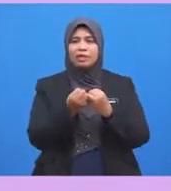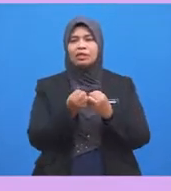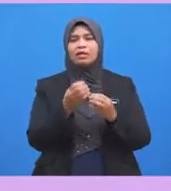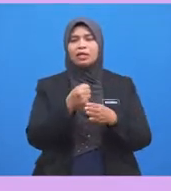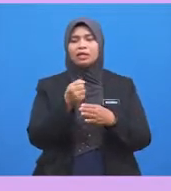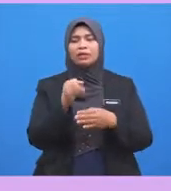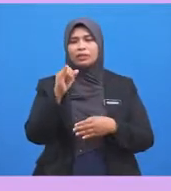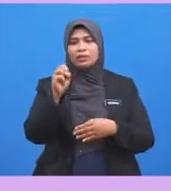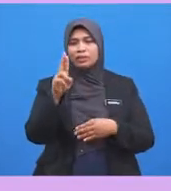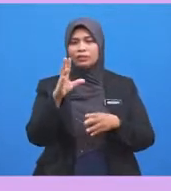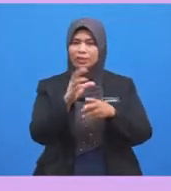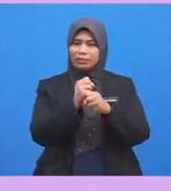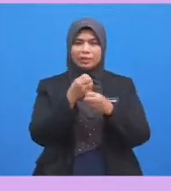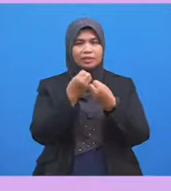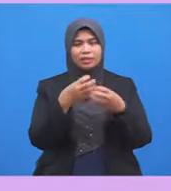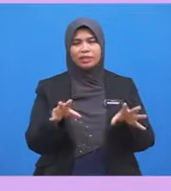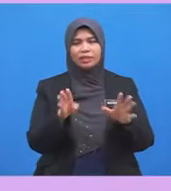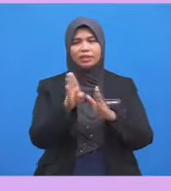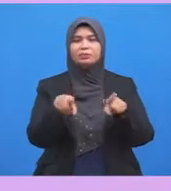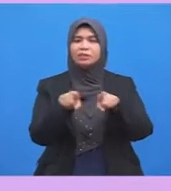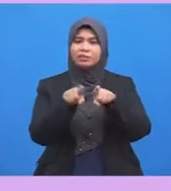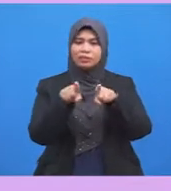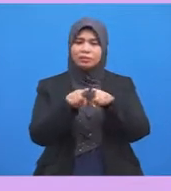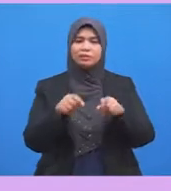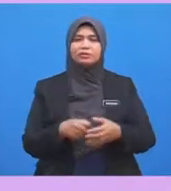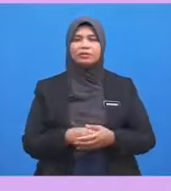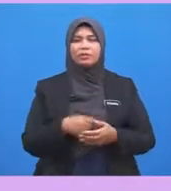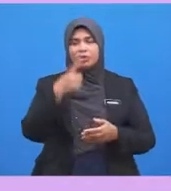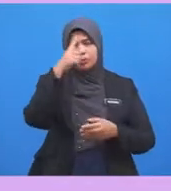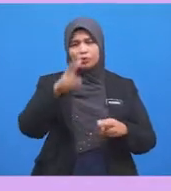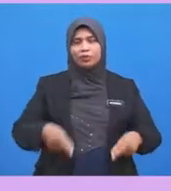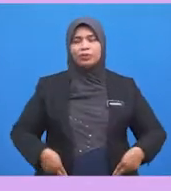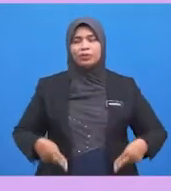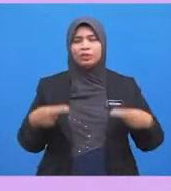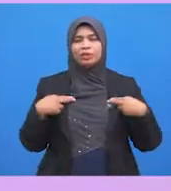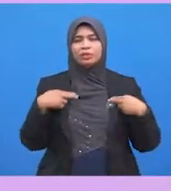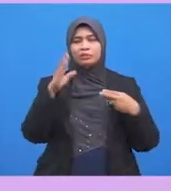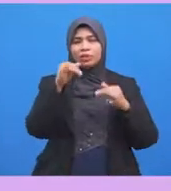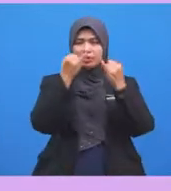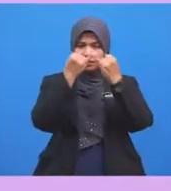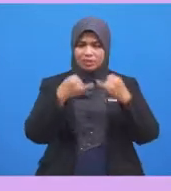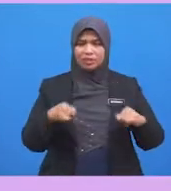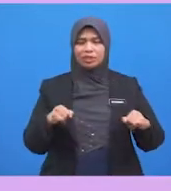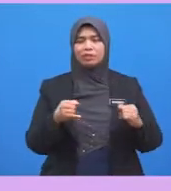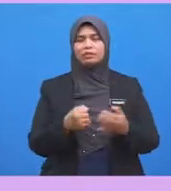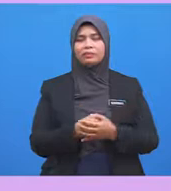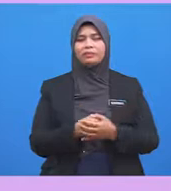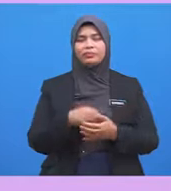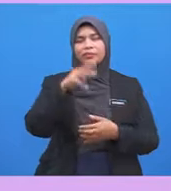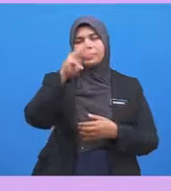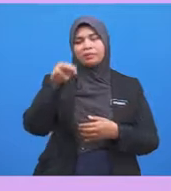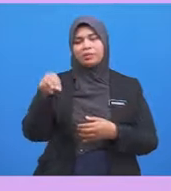atau isu dapat diselesaikan bersama untuk kehidupan yang sejahtera.